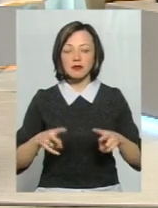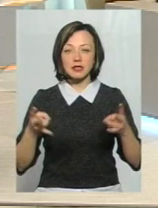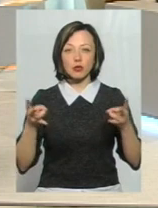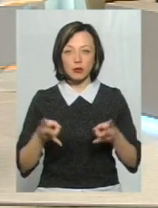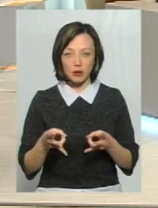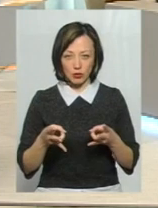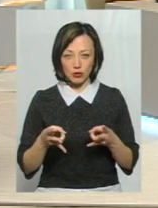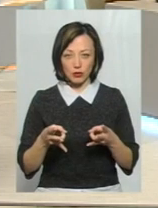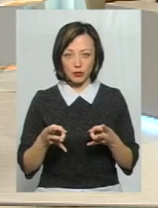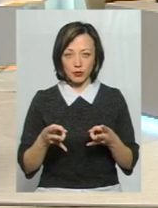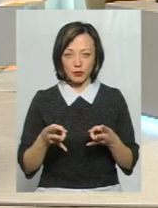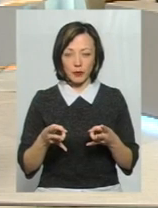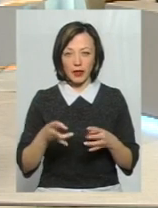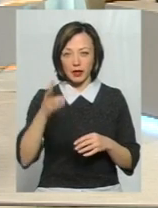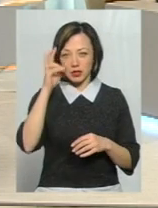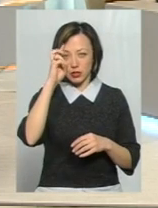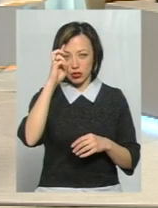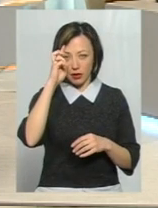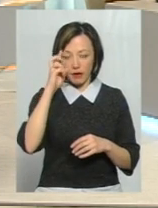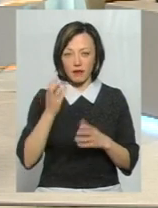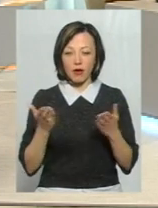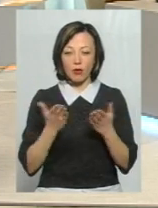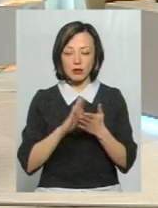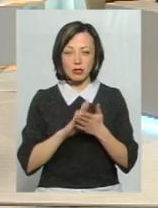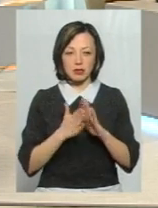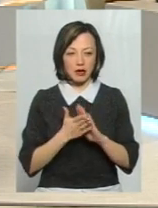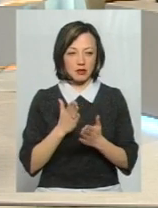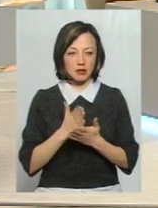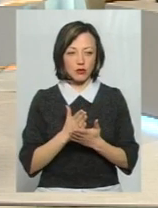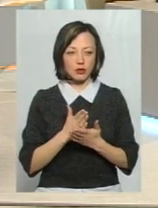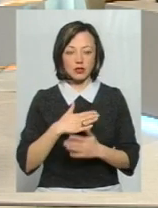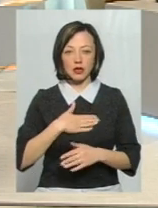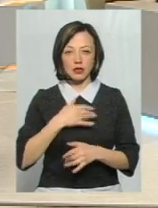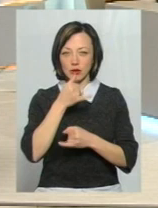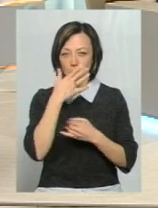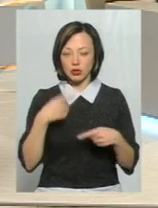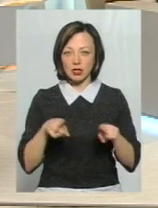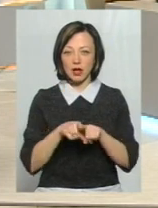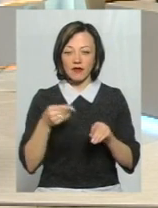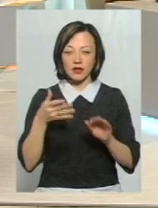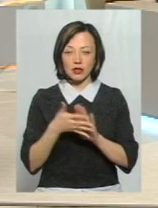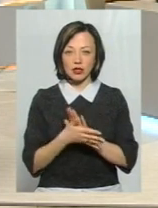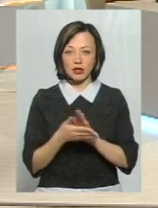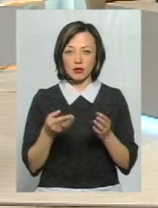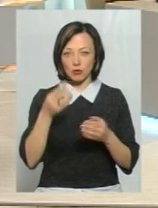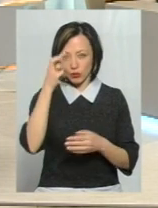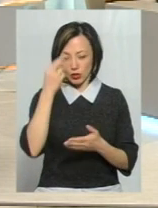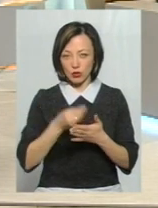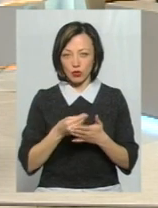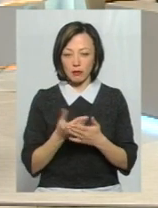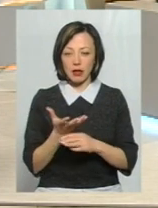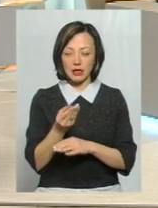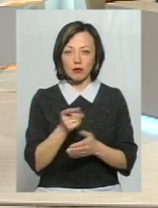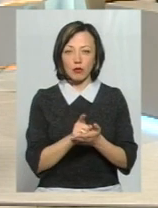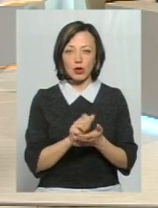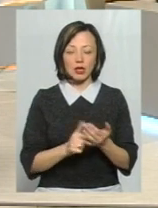необхідно. Держава, в якому стані знаходиться наша, не може так витрачати бюджетні кошти платників податків. Сьогодні